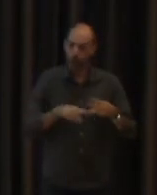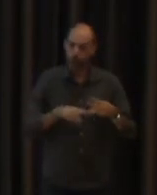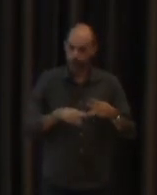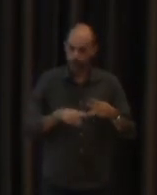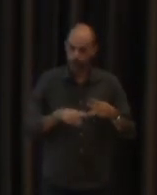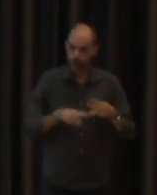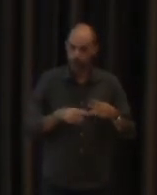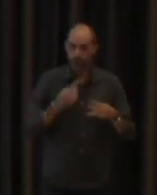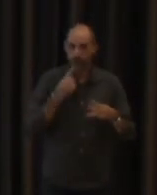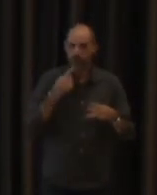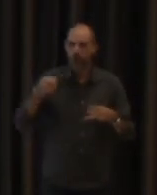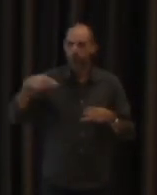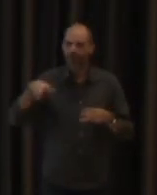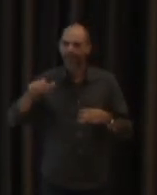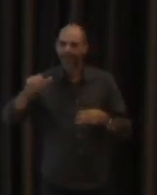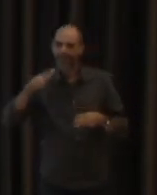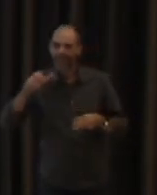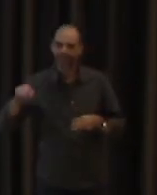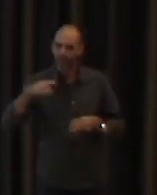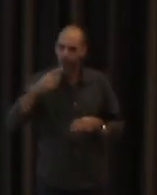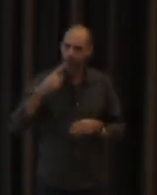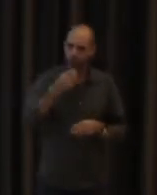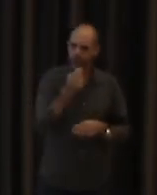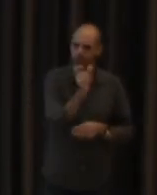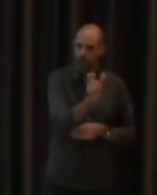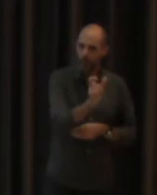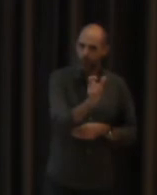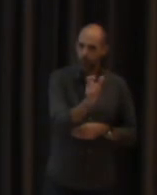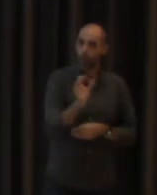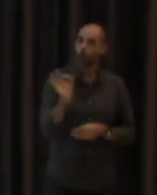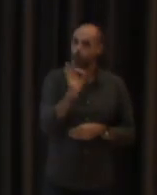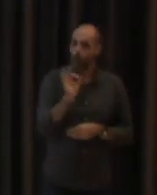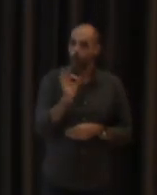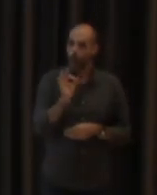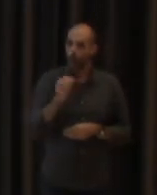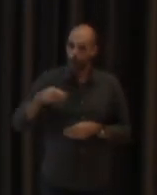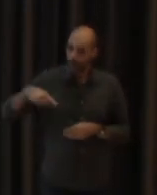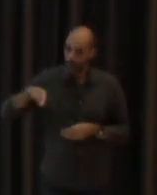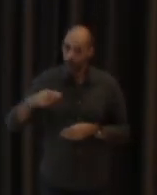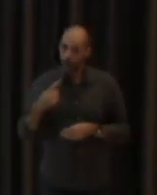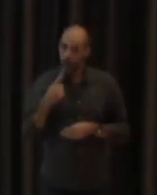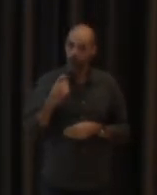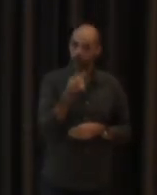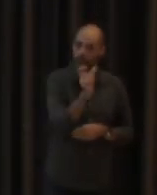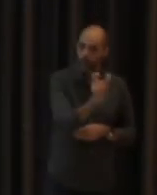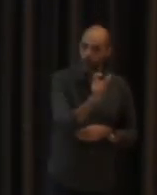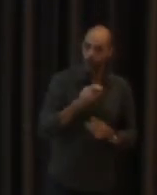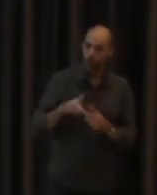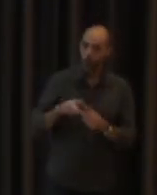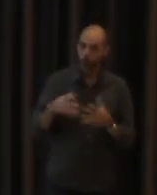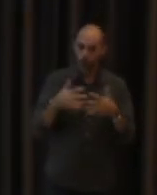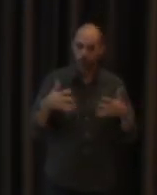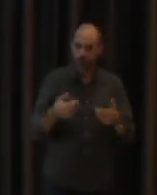Podem dir n'heu preguntat el preu, ara amb el pronom en, o podem dir heu preguntat el preu. Totes dues són frases